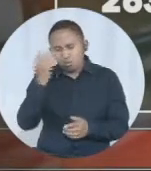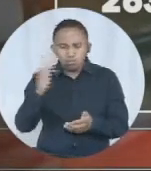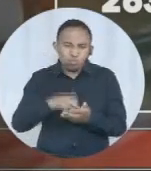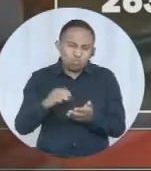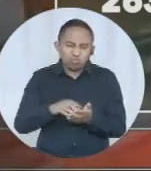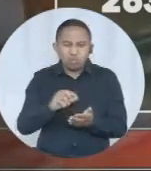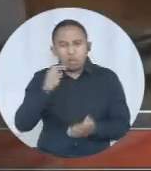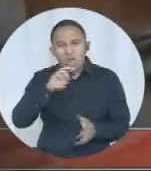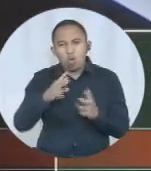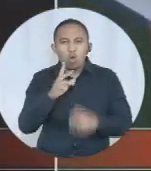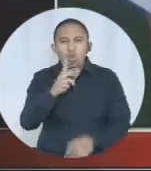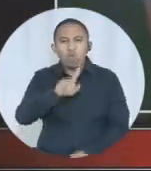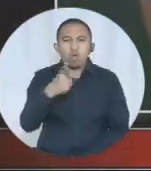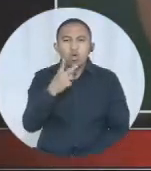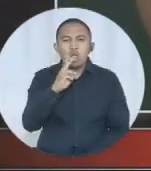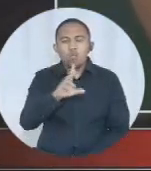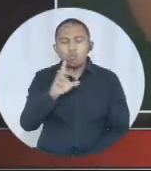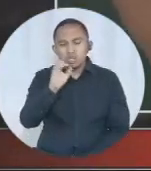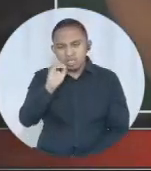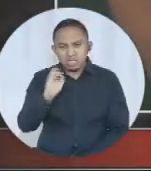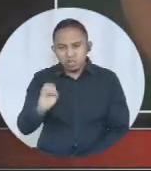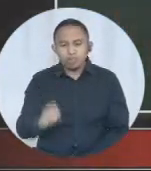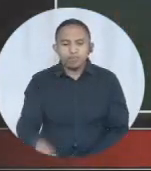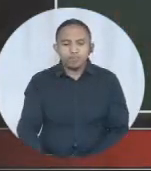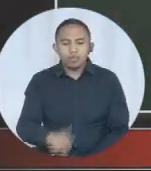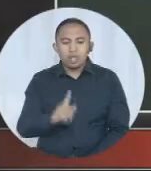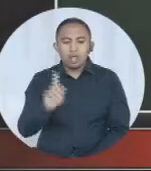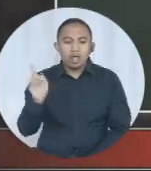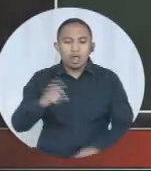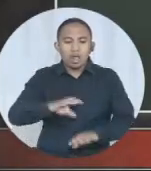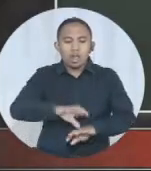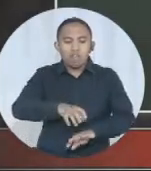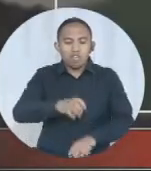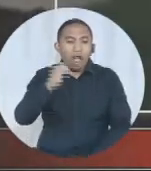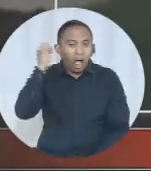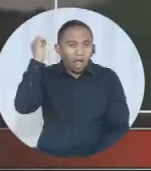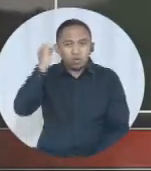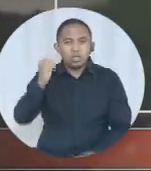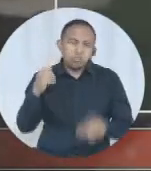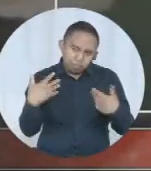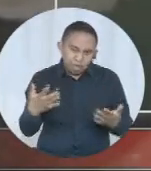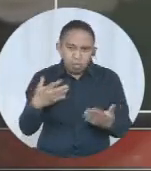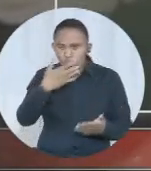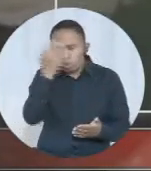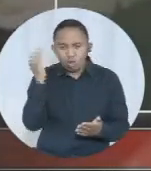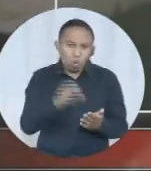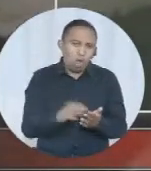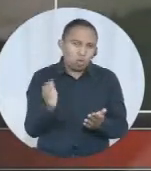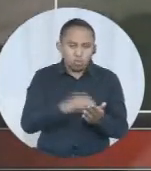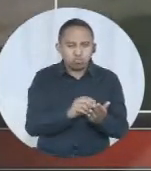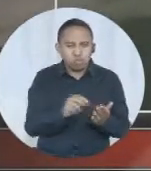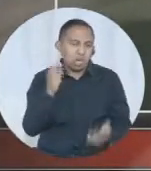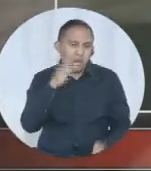2,500. Ny faritra Androy no nahitana tahampisoratana anarana ambony indrindra izay